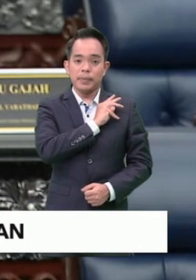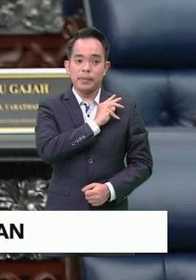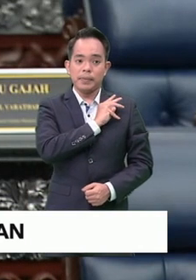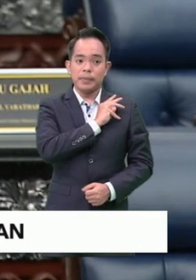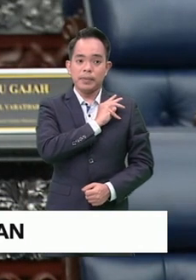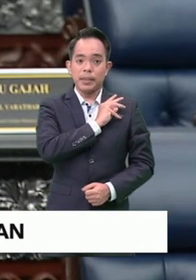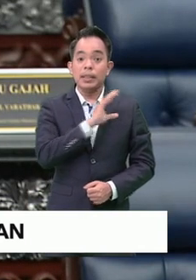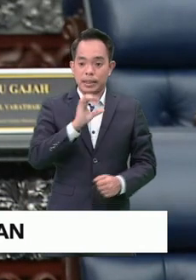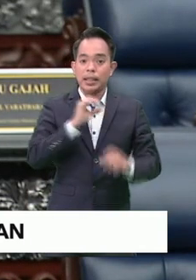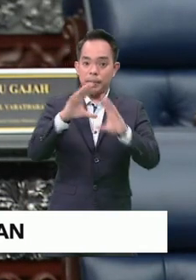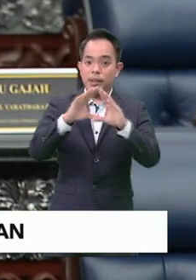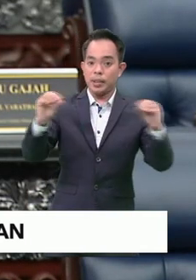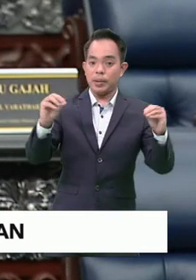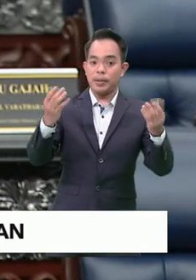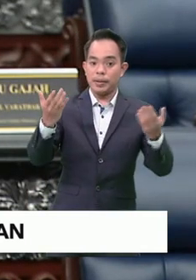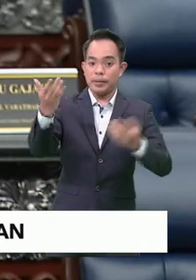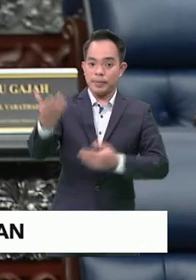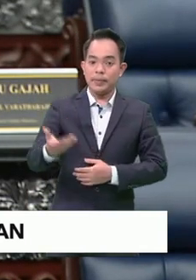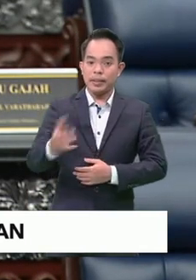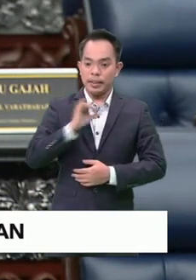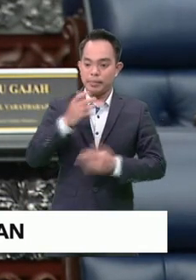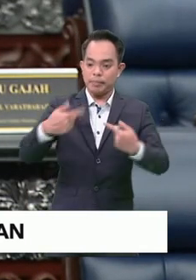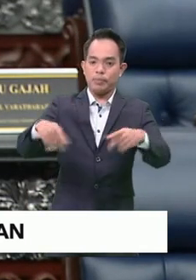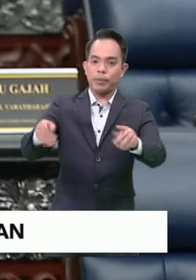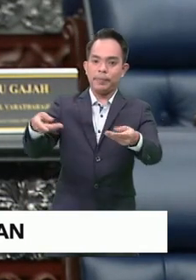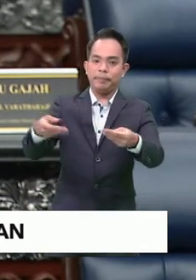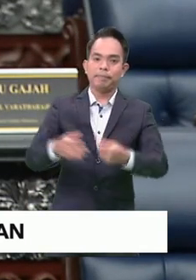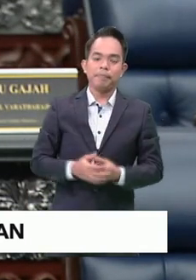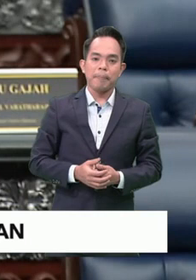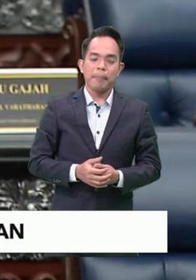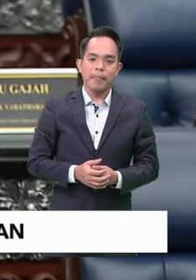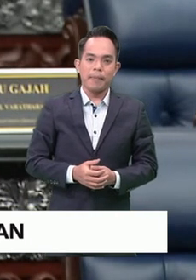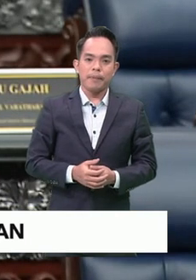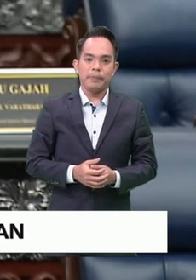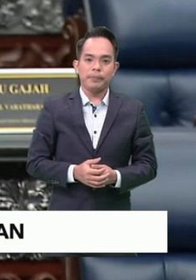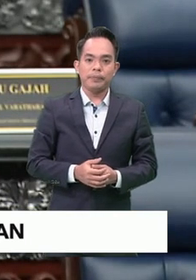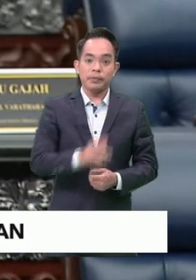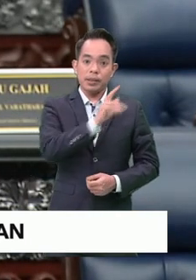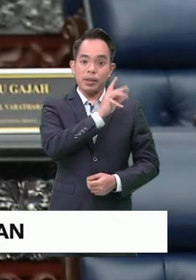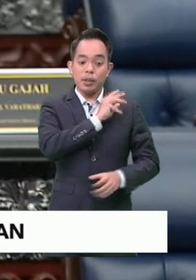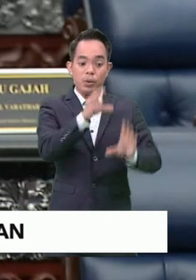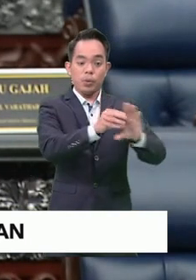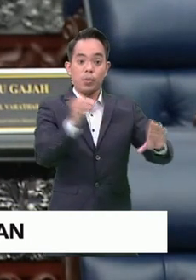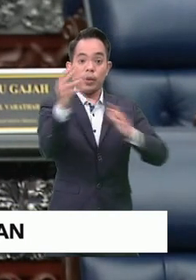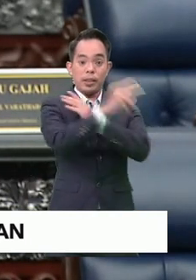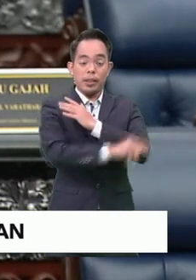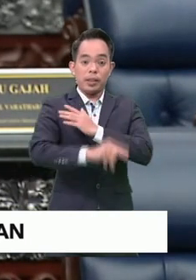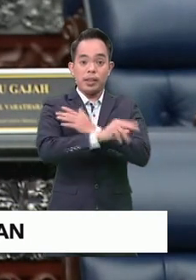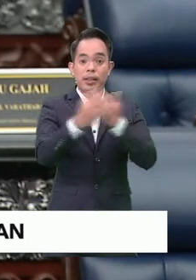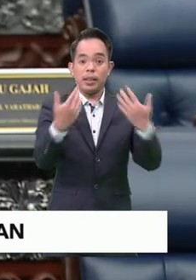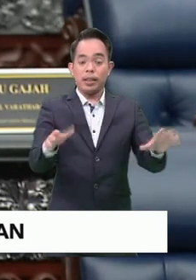bagi saya habis lupa kan berikan uang Kementerian Luar Negeri juga telah mengutus